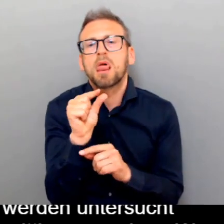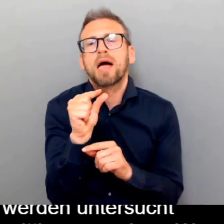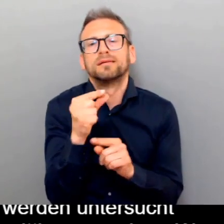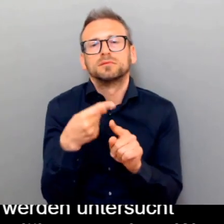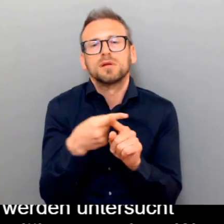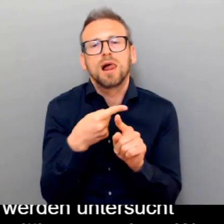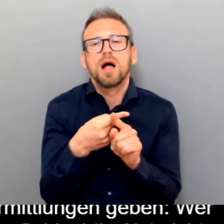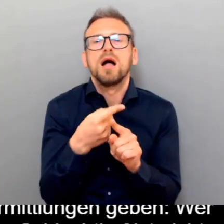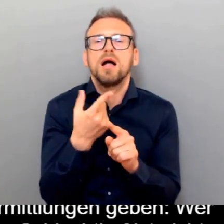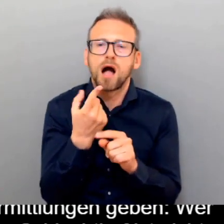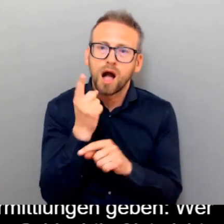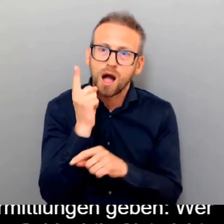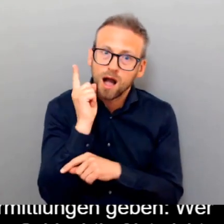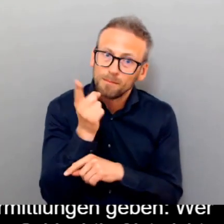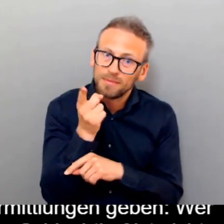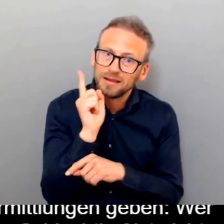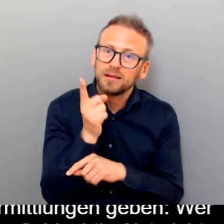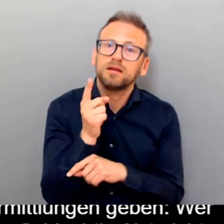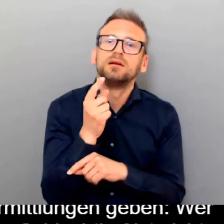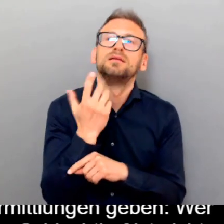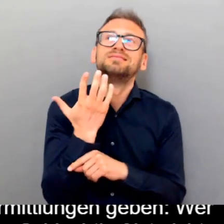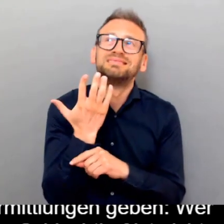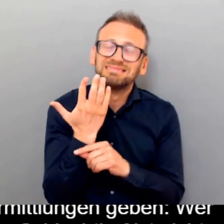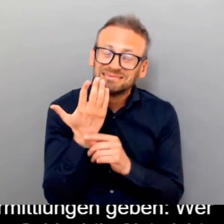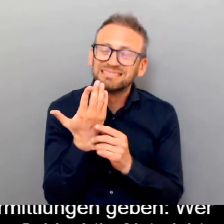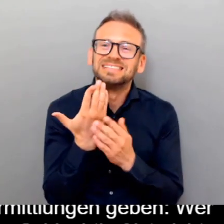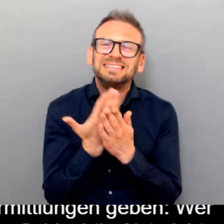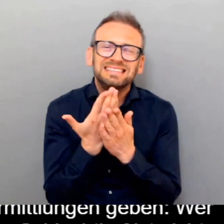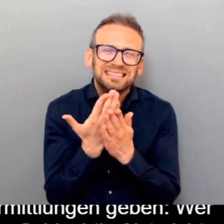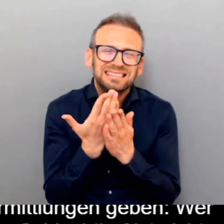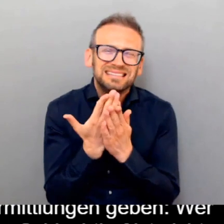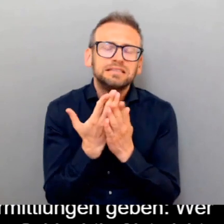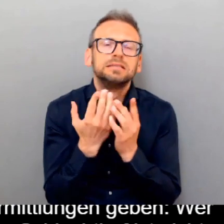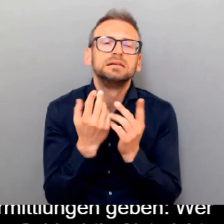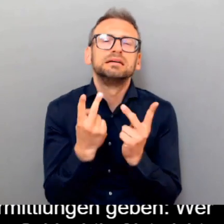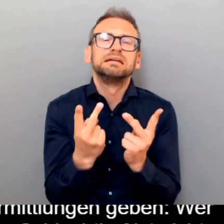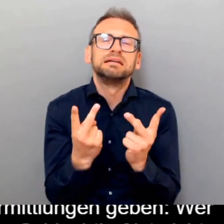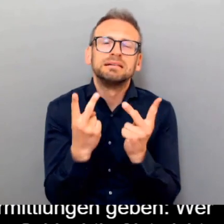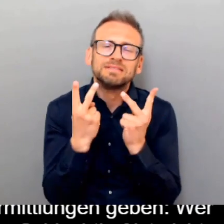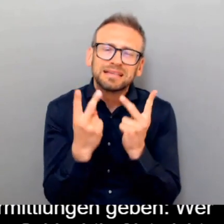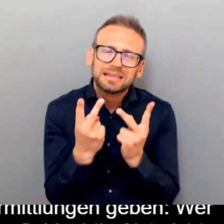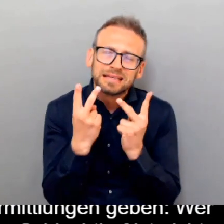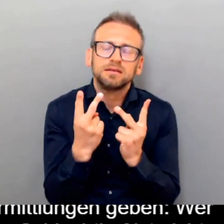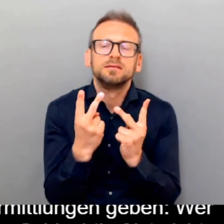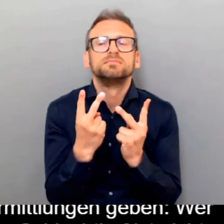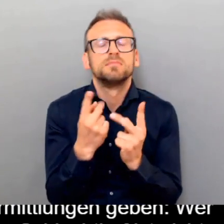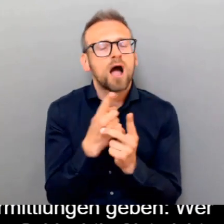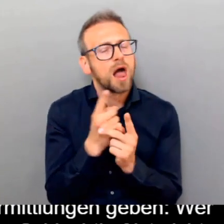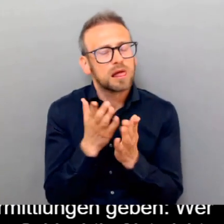waren also in verschiedenen untergebracht, aber deswegen ist es so wichtig, alle wirklich durchzutesten.